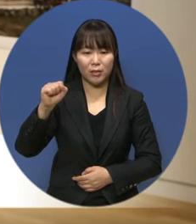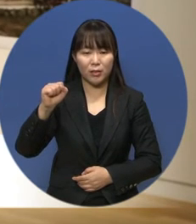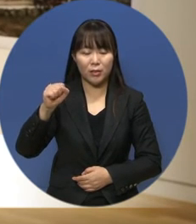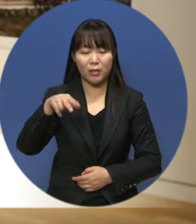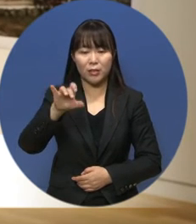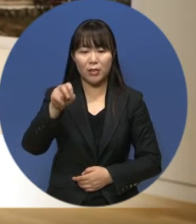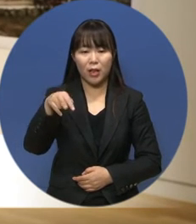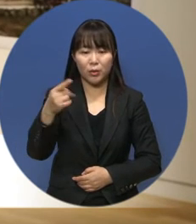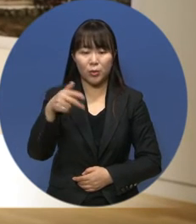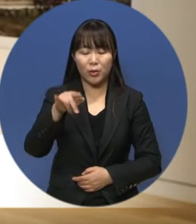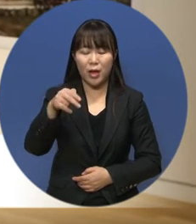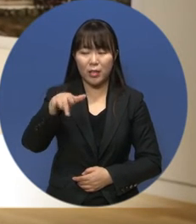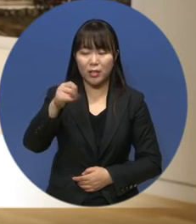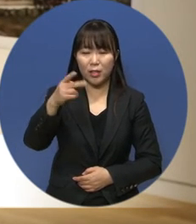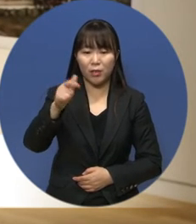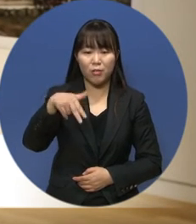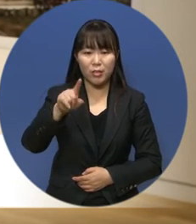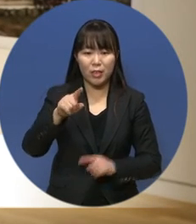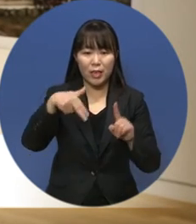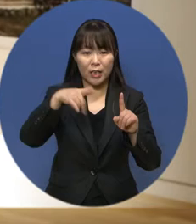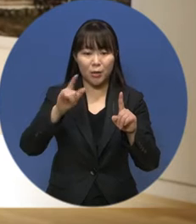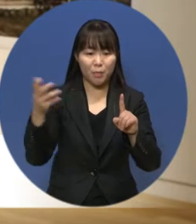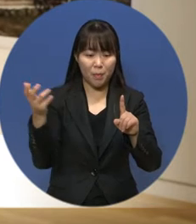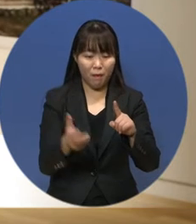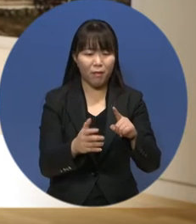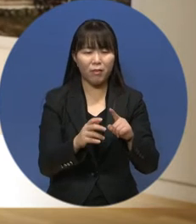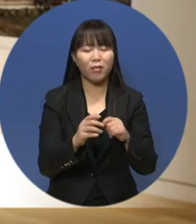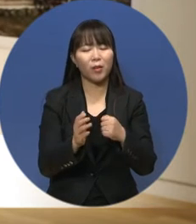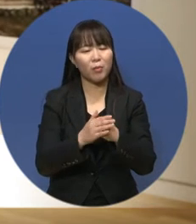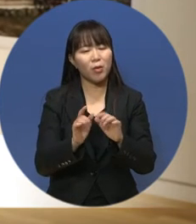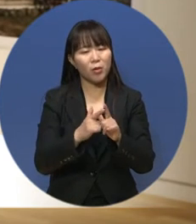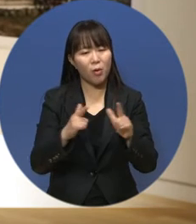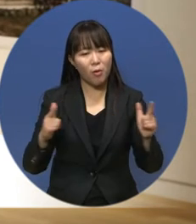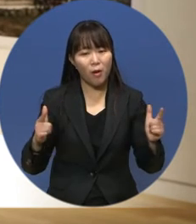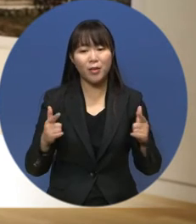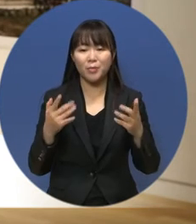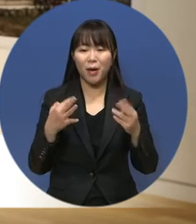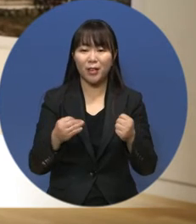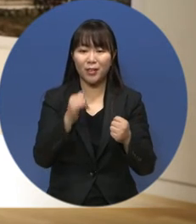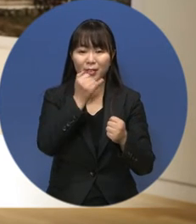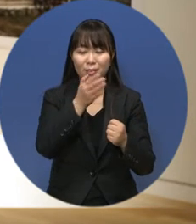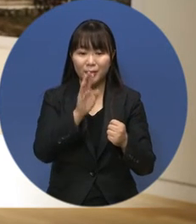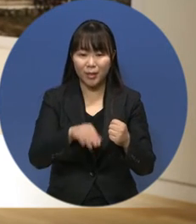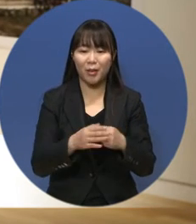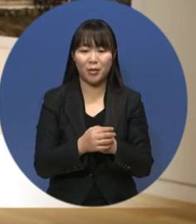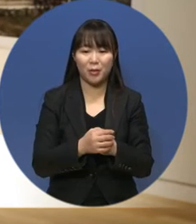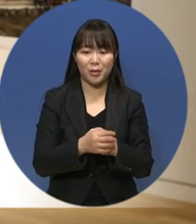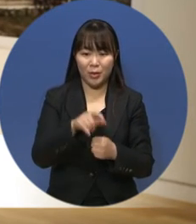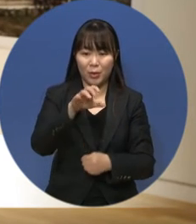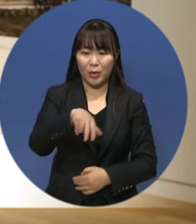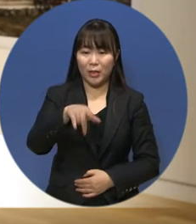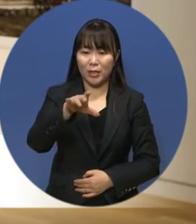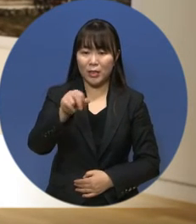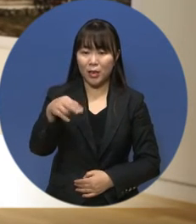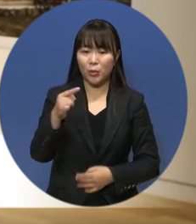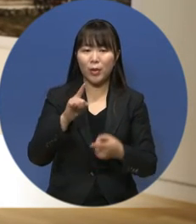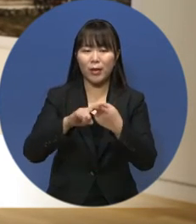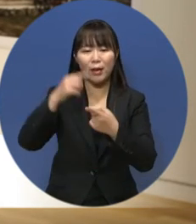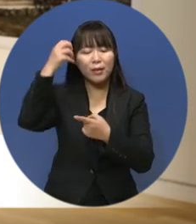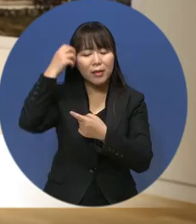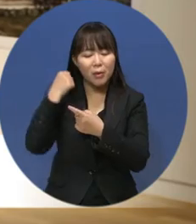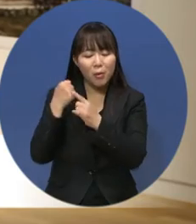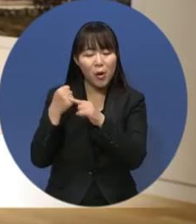레지던시 일기로 들어오다 보니까 저희가 여러가지 다른 작업들을 많이 하는데도 이곳 장도에 대한 기업들의